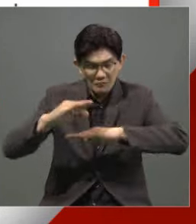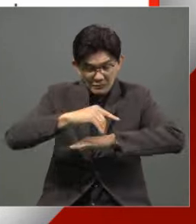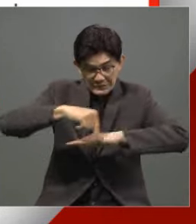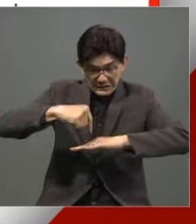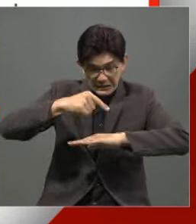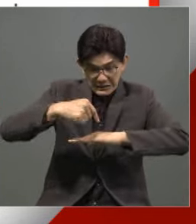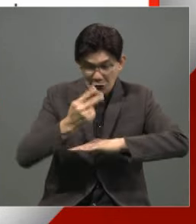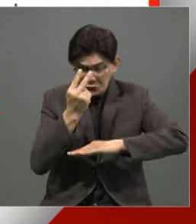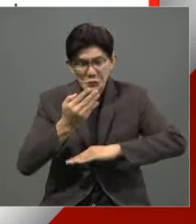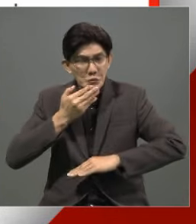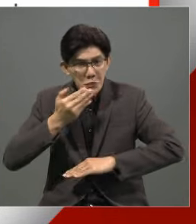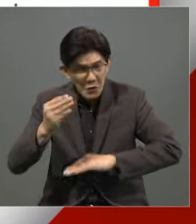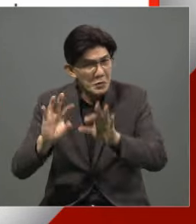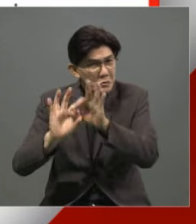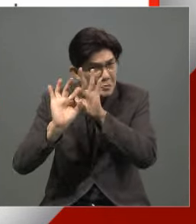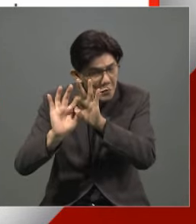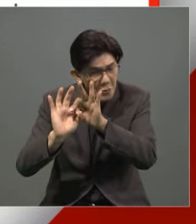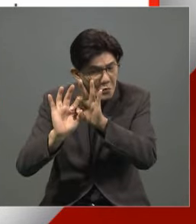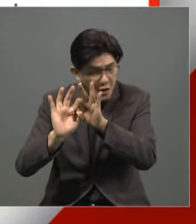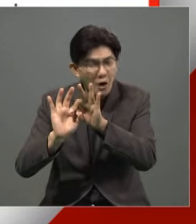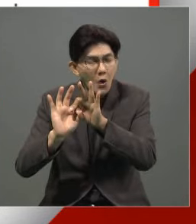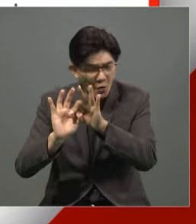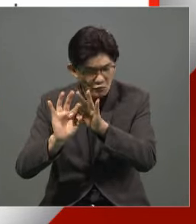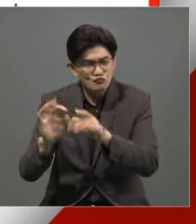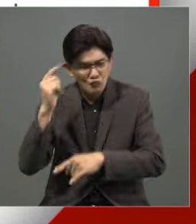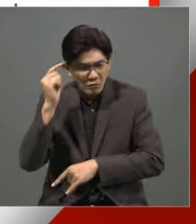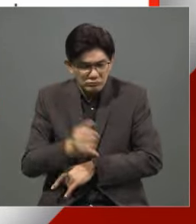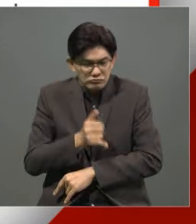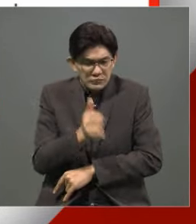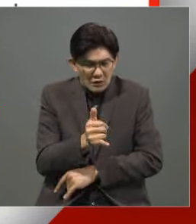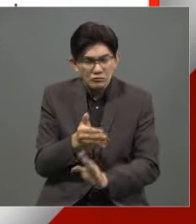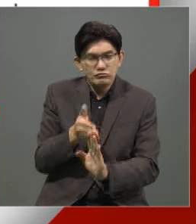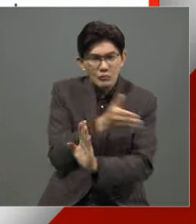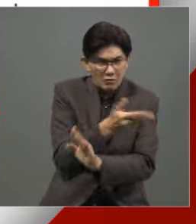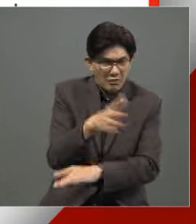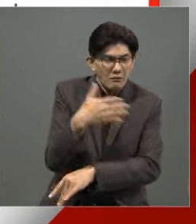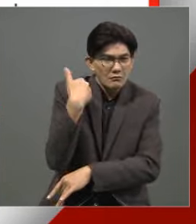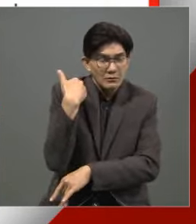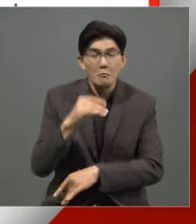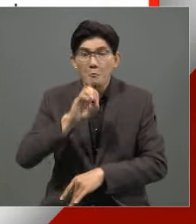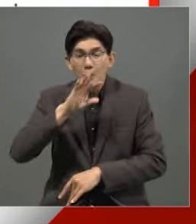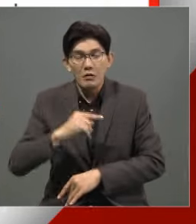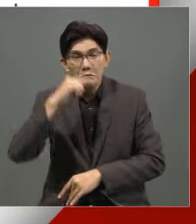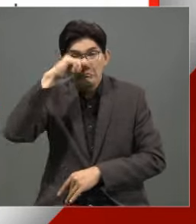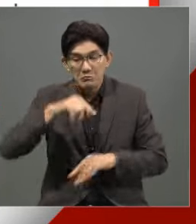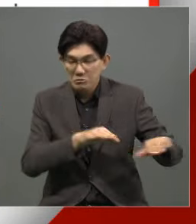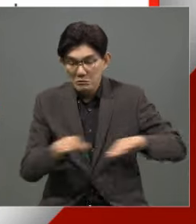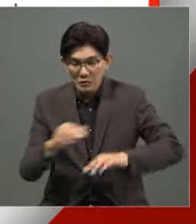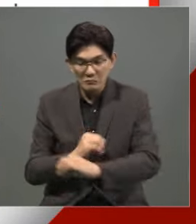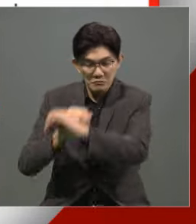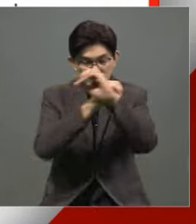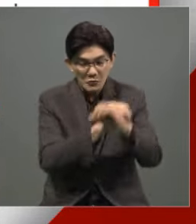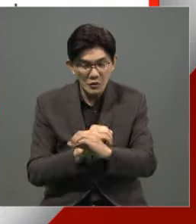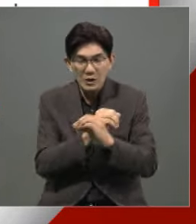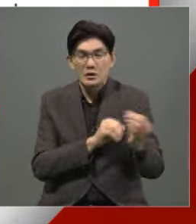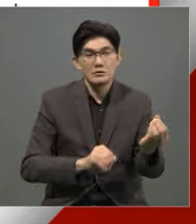เมียนมาร์อย่างใกล้ชิดด้วยความห่วงกังวลหลังจากที่ได้ไปลงพื้นที่เมื่อก่อนหน้านี้ขอยืนยันว่าไทยมีความพร้อมปกป้อง